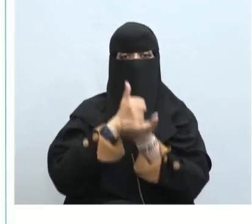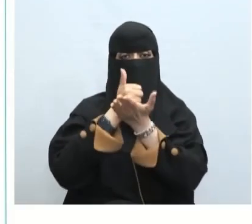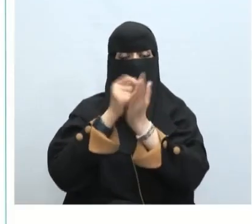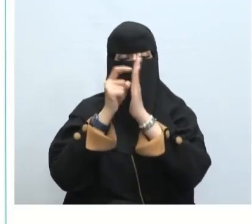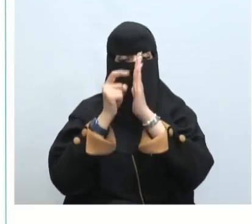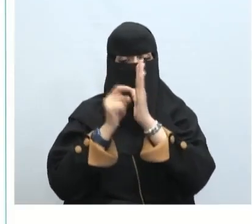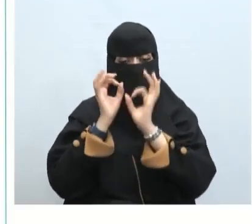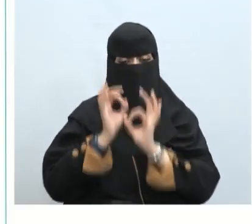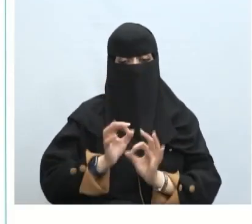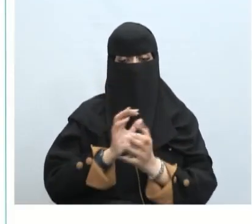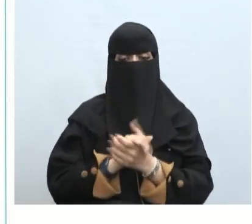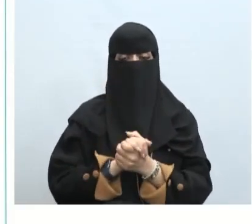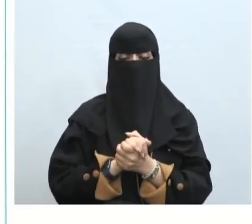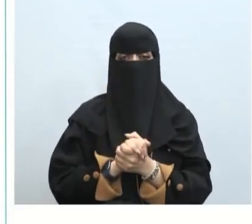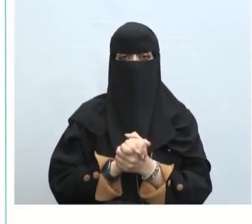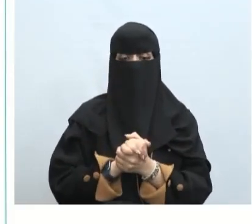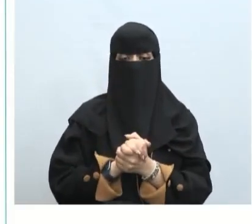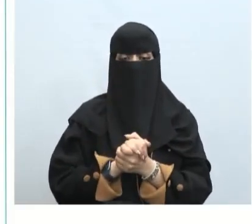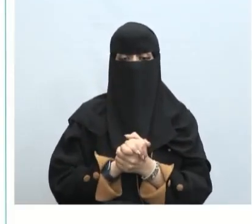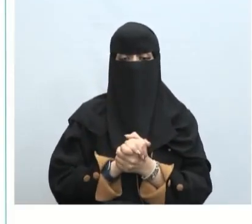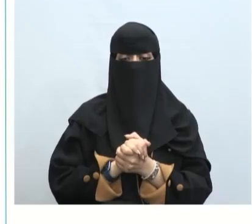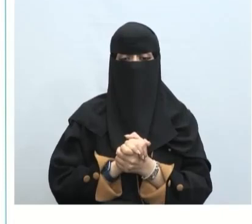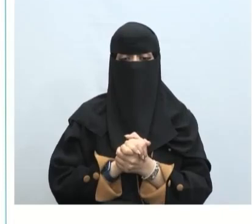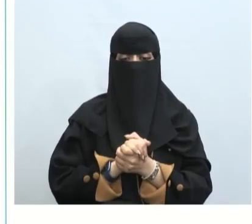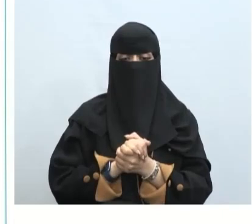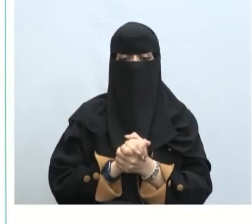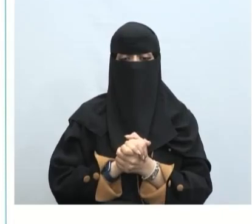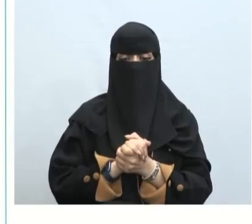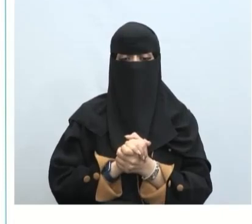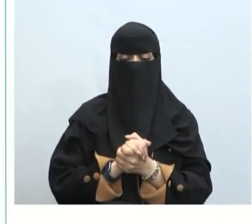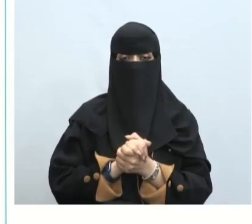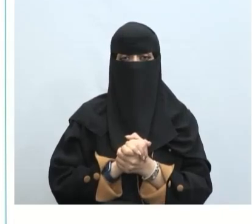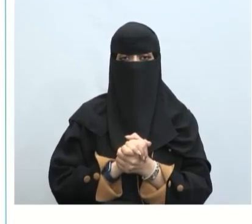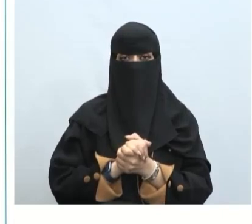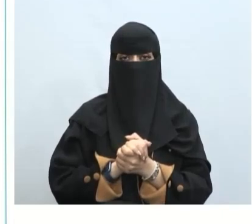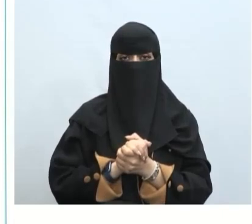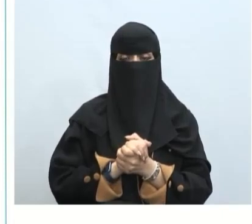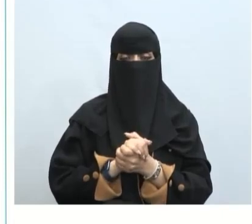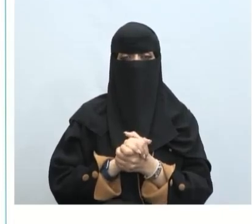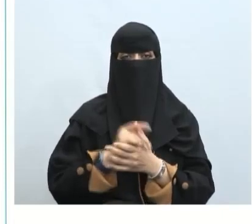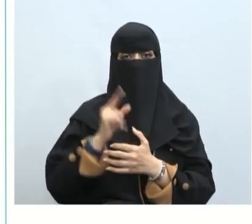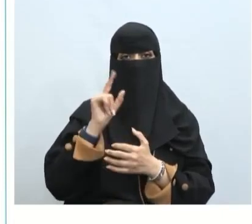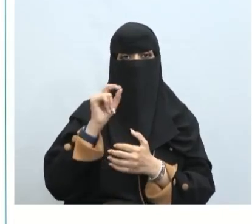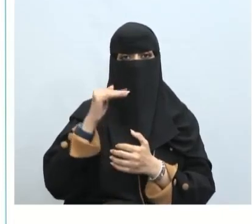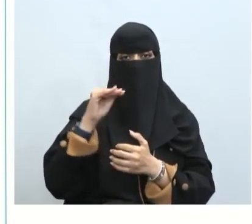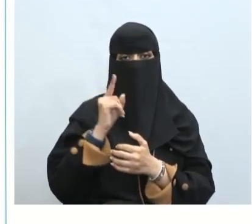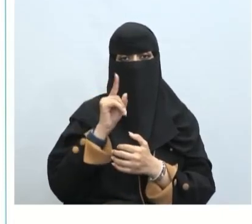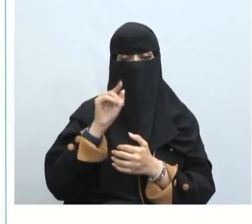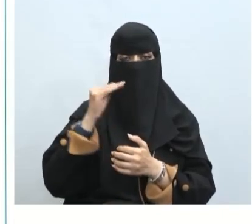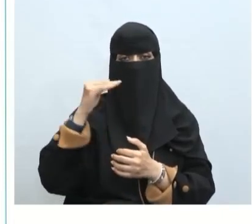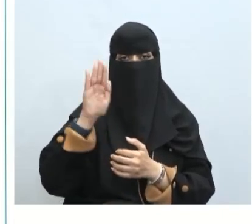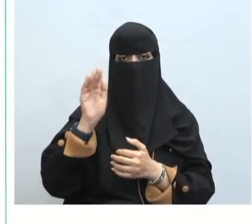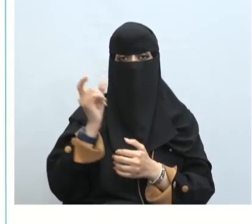احترام قوانين العمل التطوعي والتزام ادابه هاي من صفات